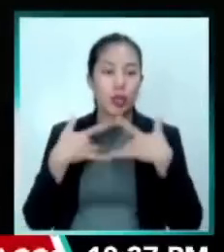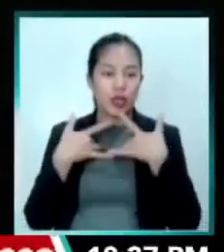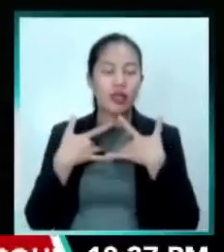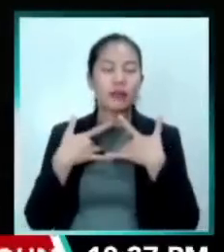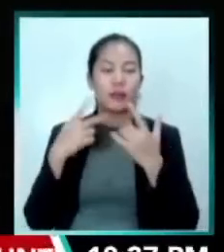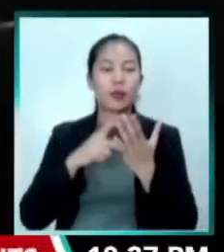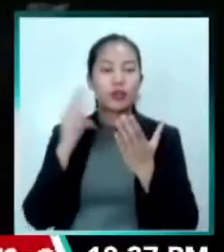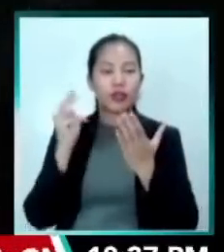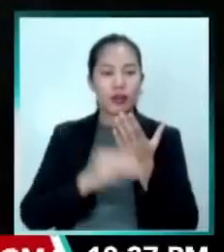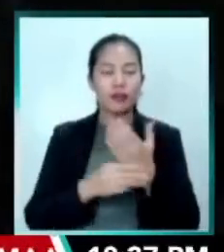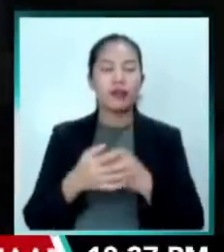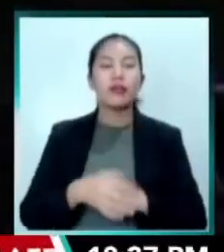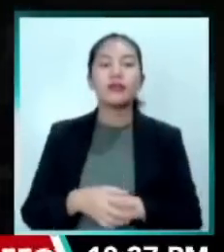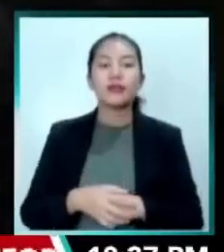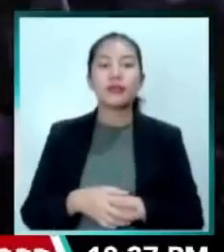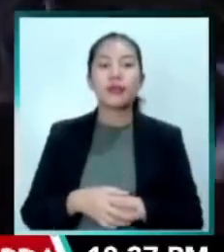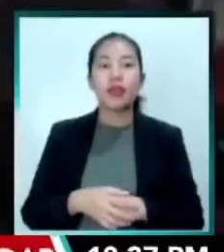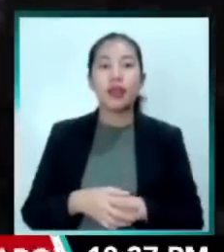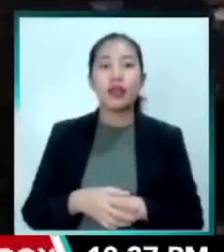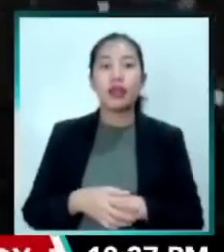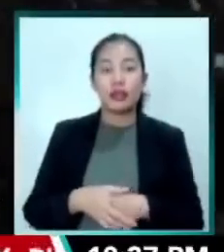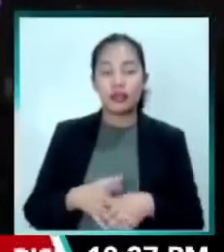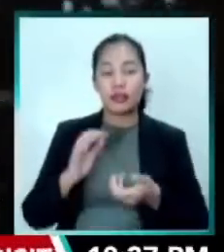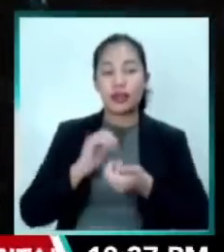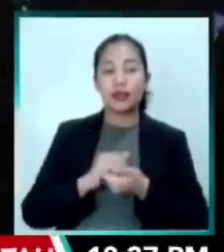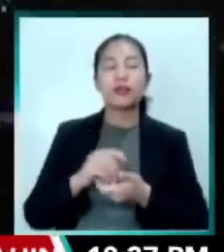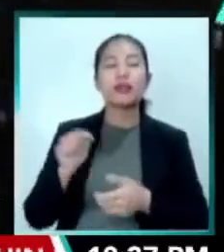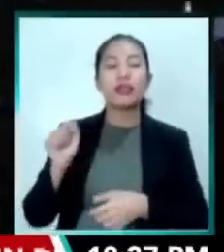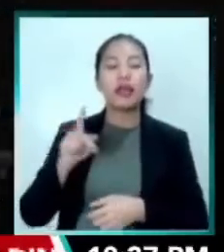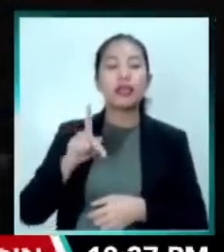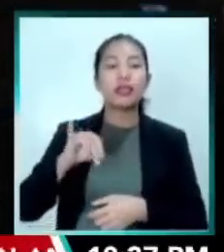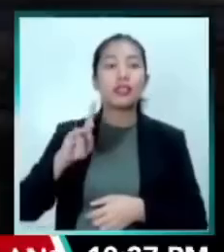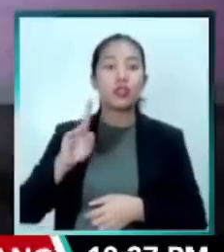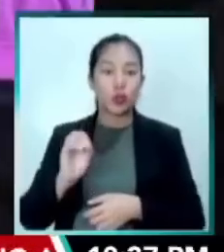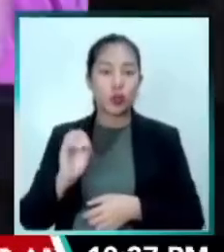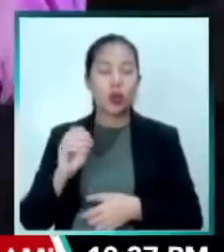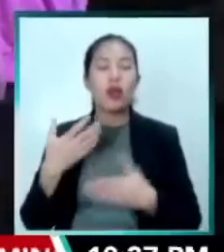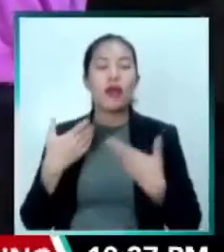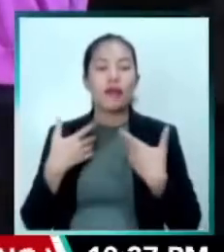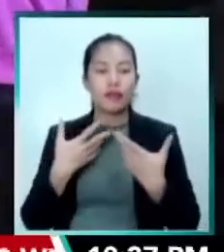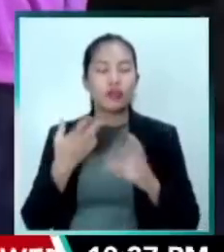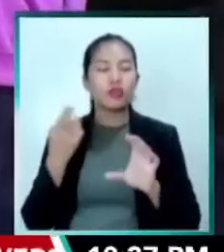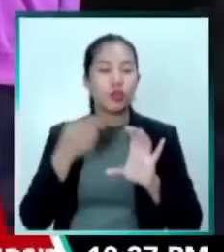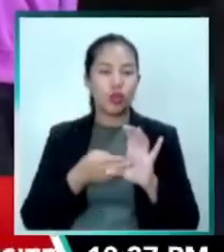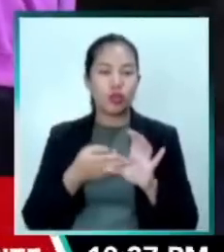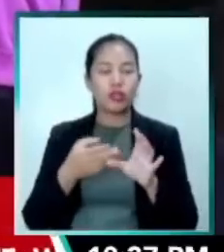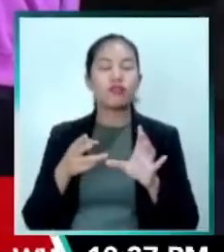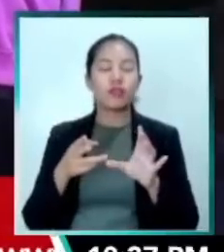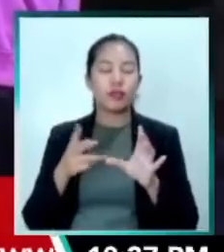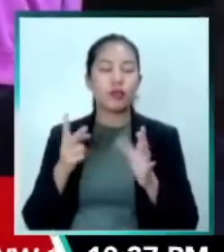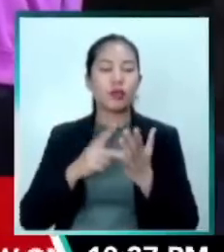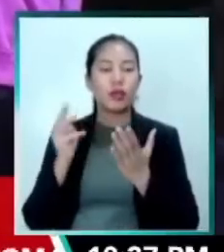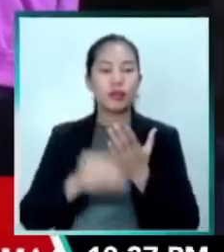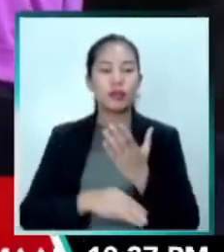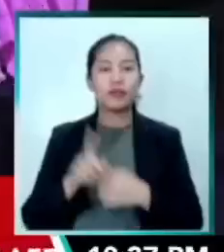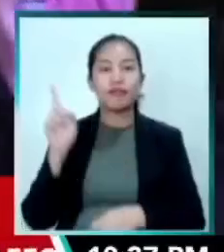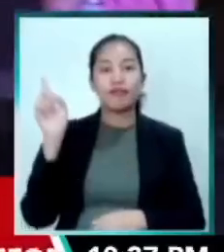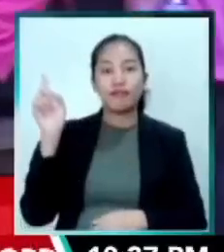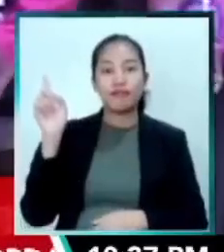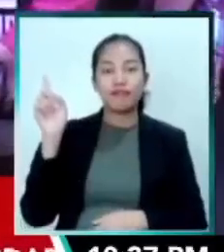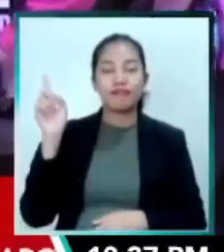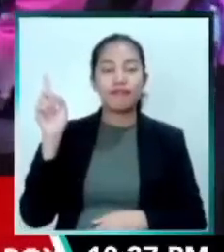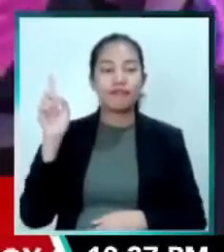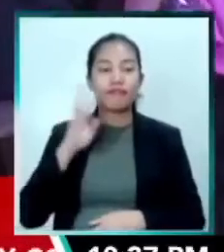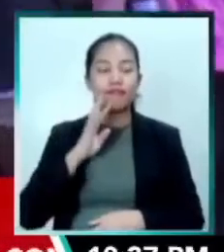niyang si Senator Kiko Pangilinan na tila may pahaging tungkol sa susunod na eleksyon. We did not get